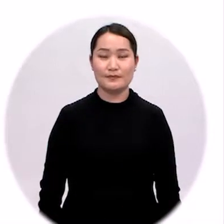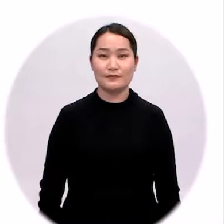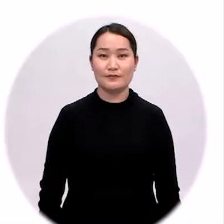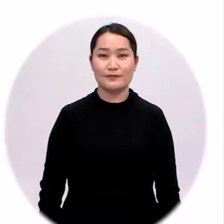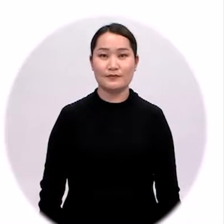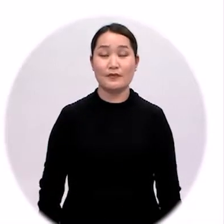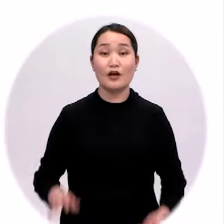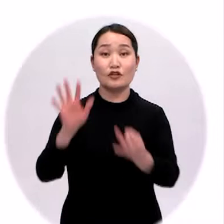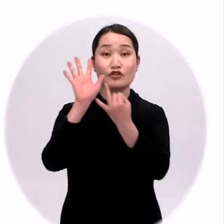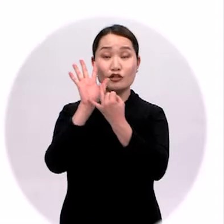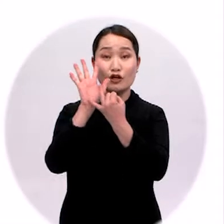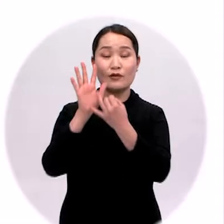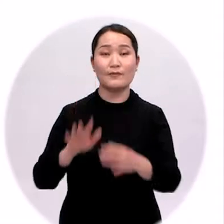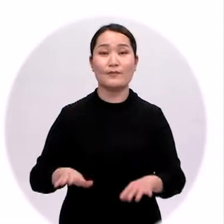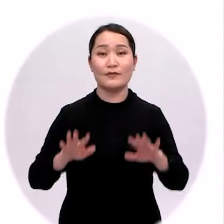эхлэе.